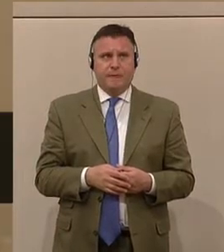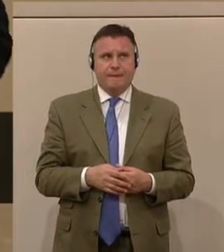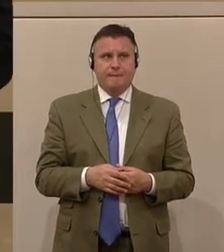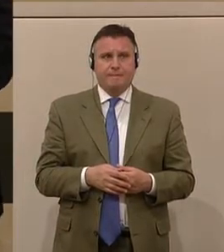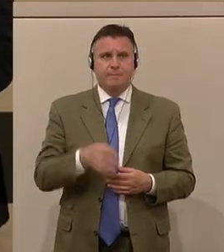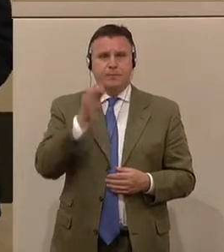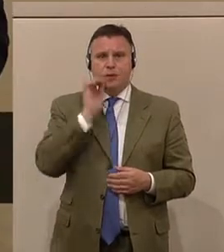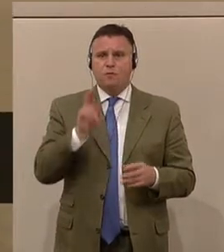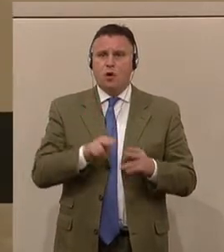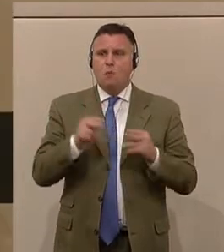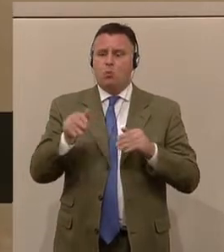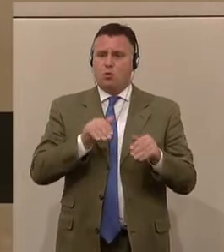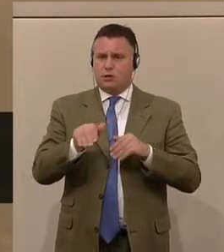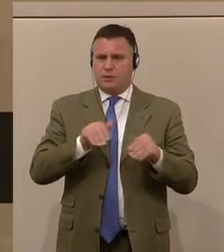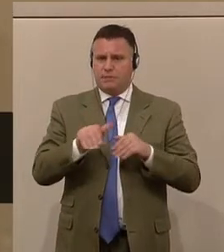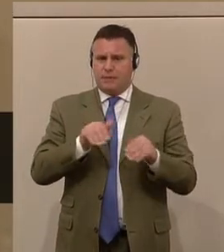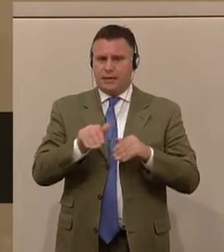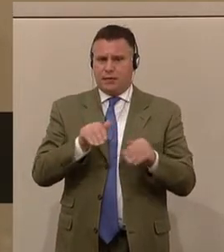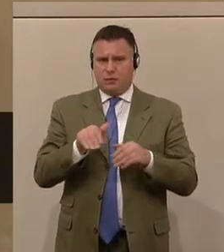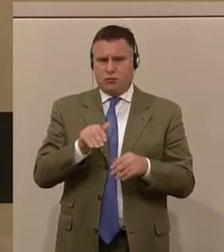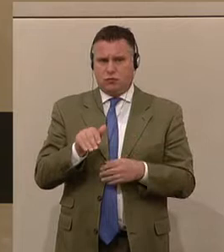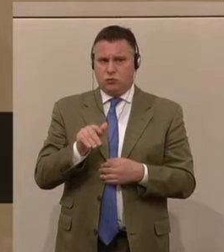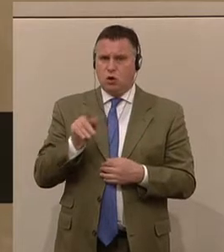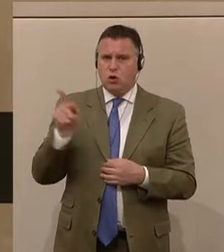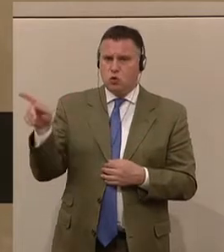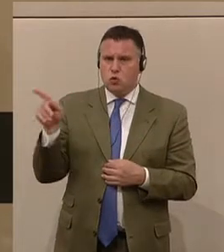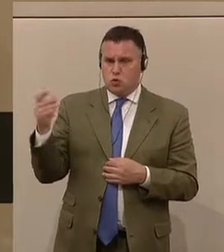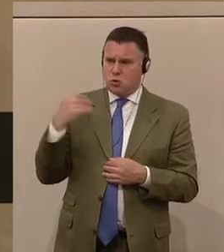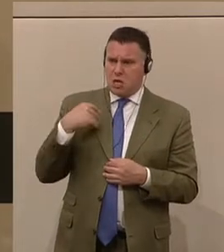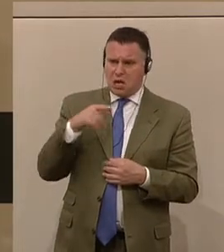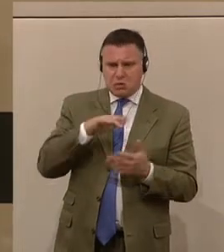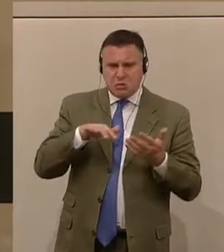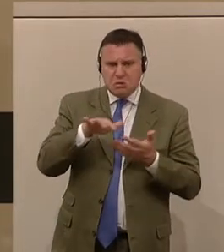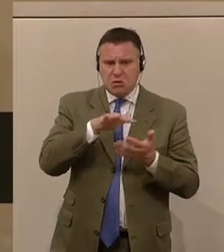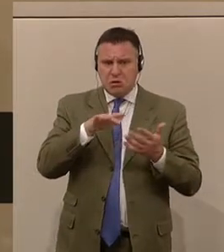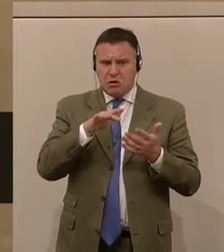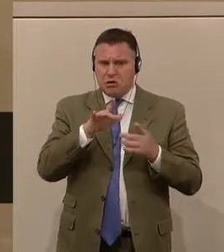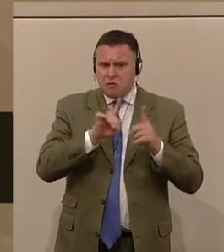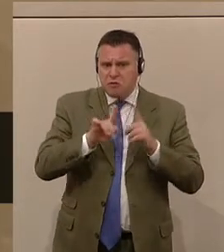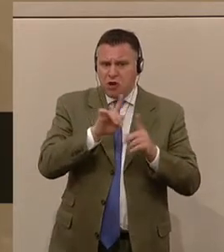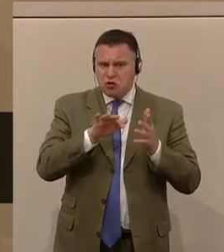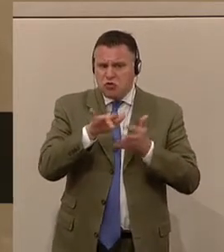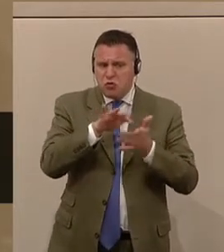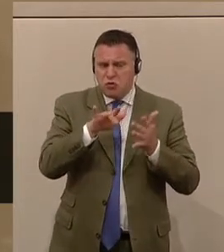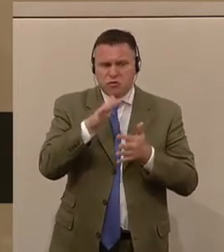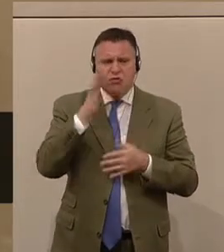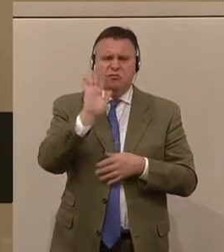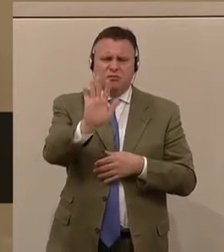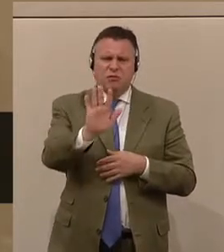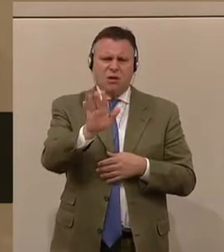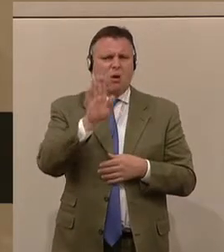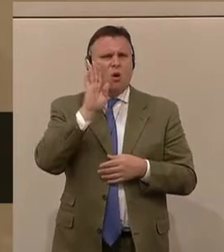Frau Bundesministerinnen, dass Sie uns Verschwörungstheorien vorwerfen, so hören Sie mir bitte